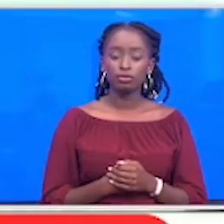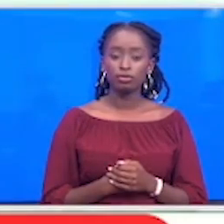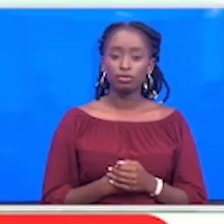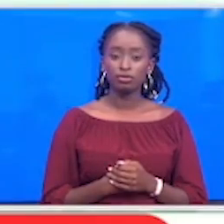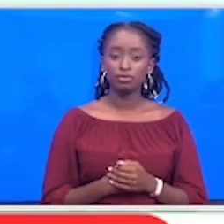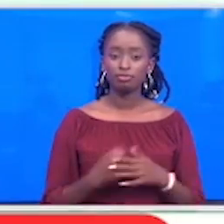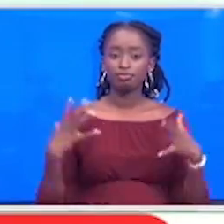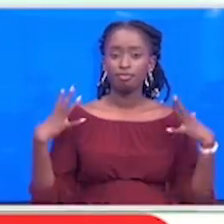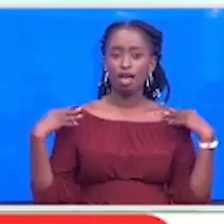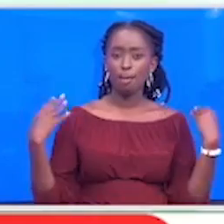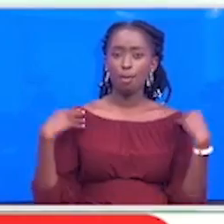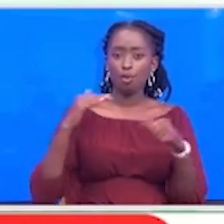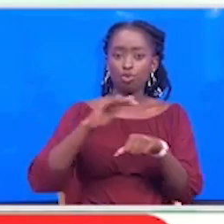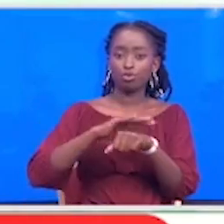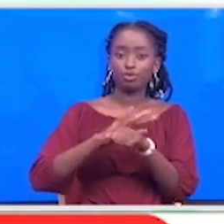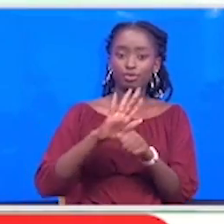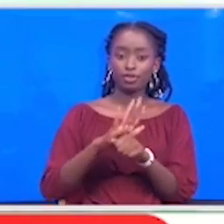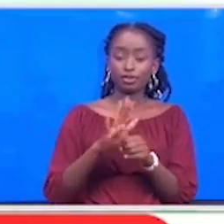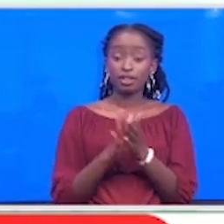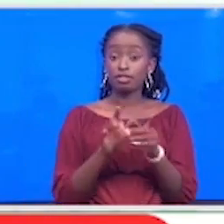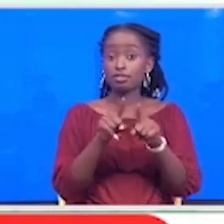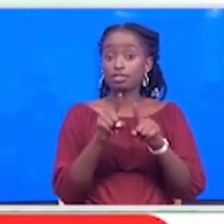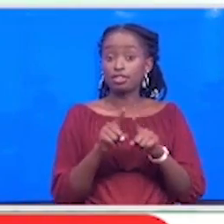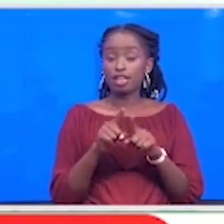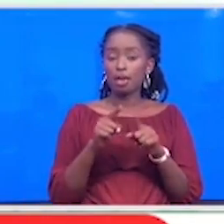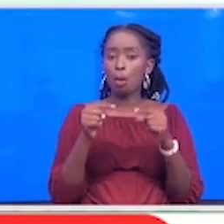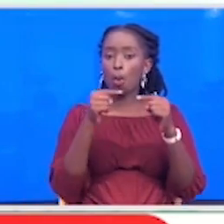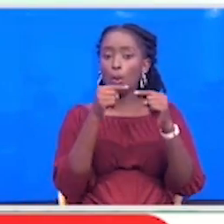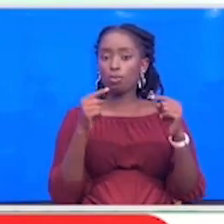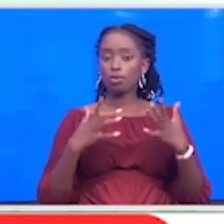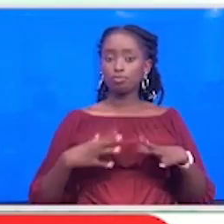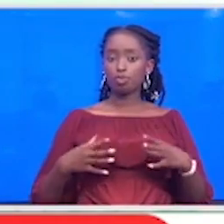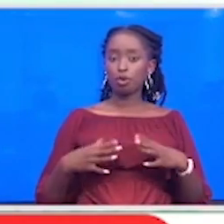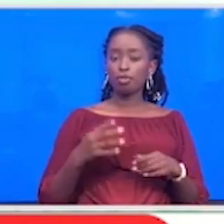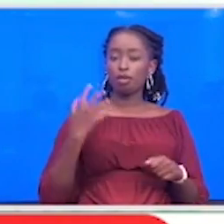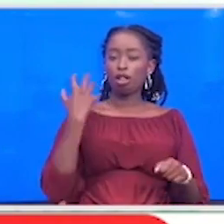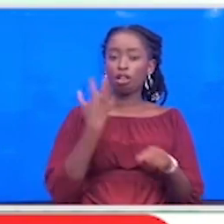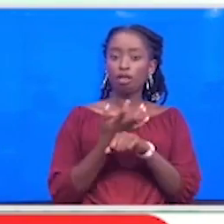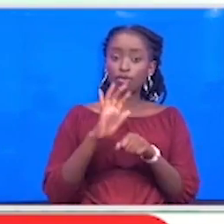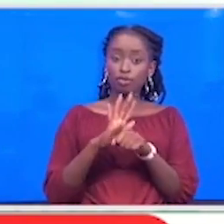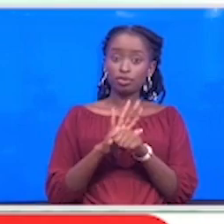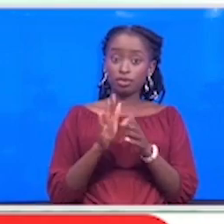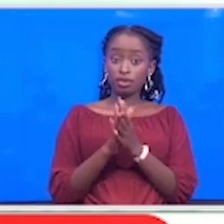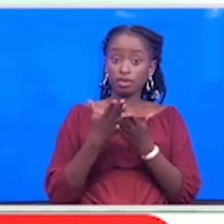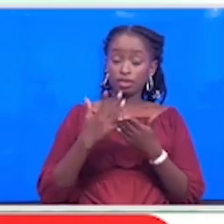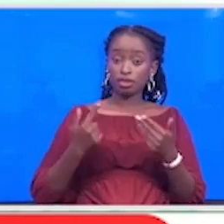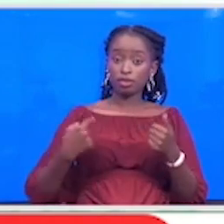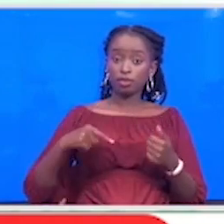Game imekuwa poa na pia opponent wetu alikuwa tough, na niseme kuwa